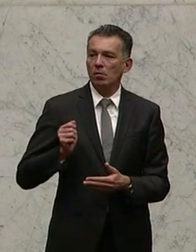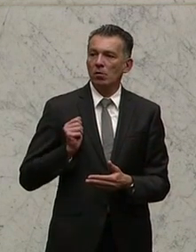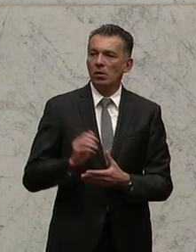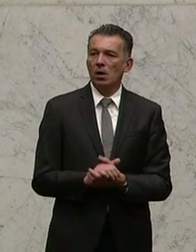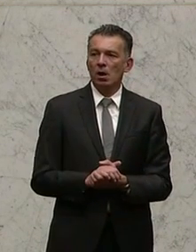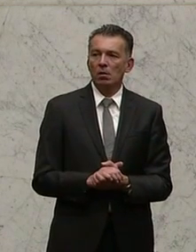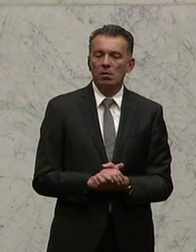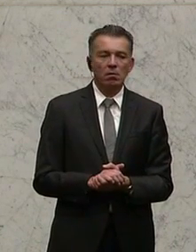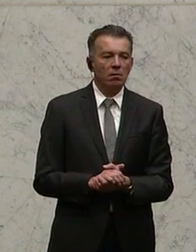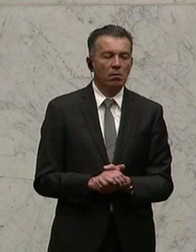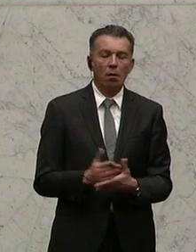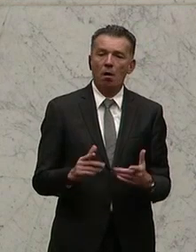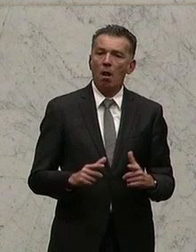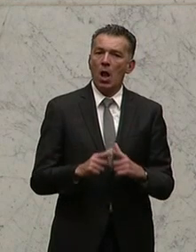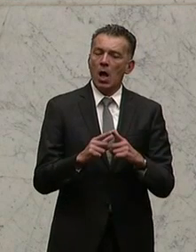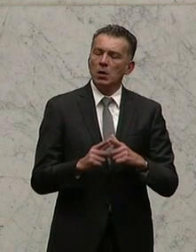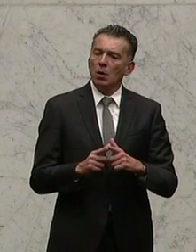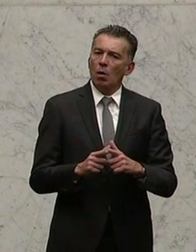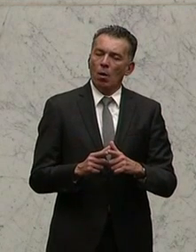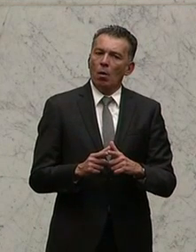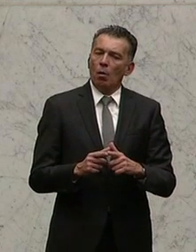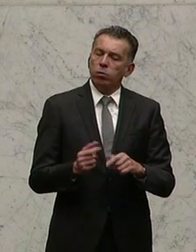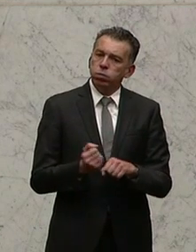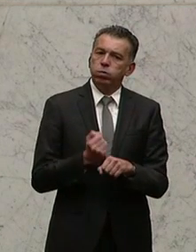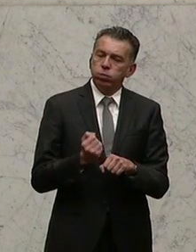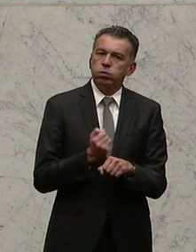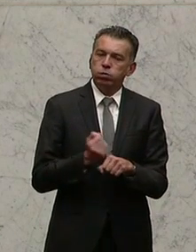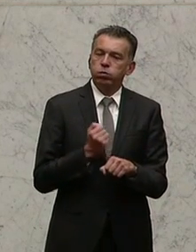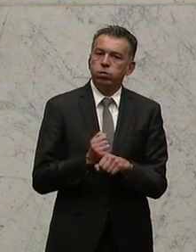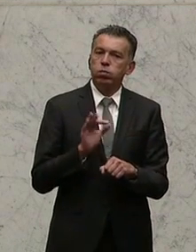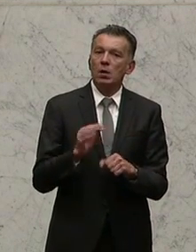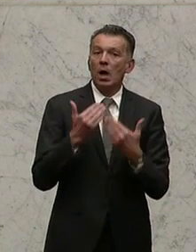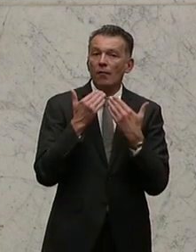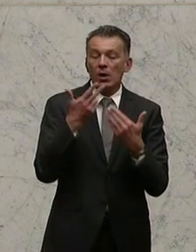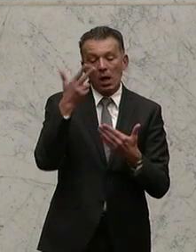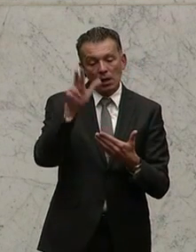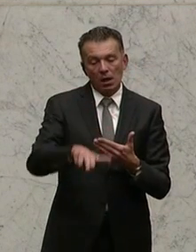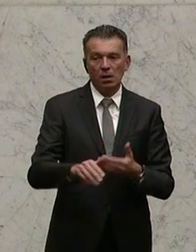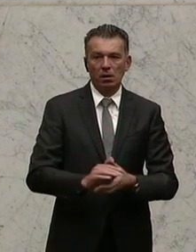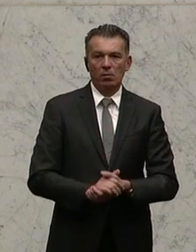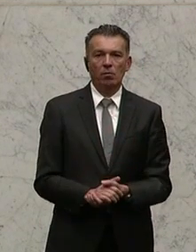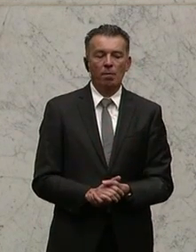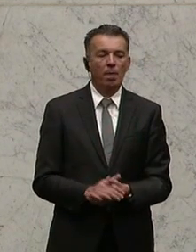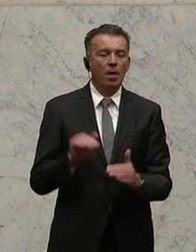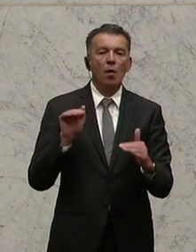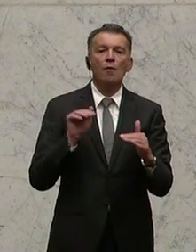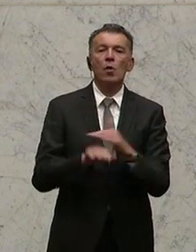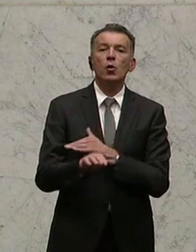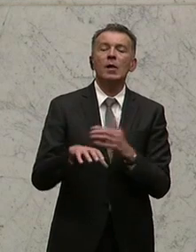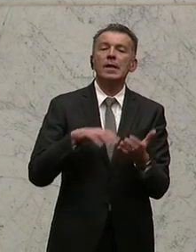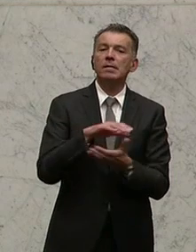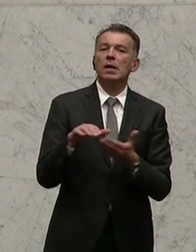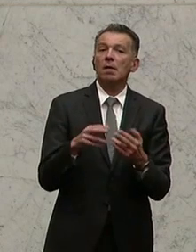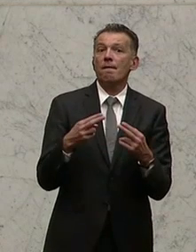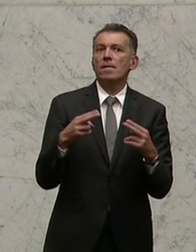Soldaten fast Unmenschliches leisten. Dafür Dank und Anerkennung. Die Flüchtlingskrise wird sich